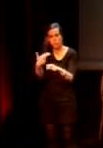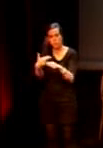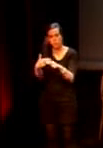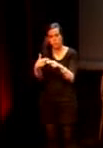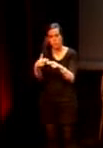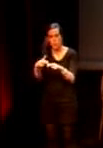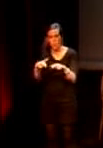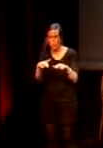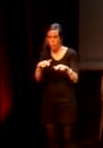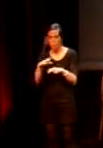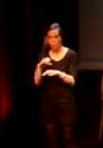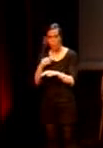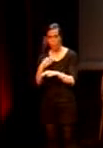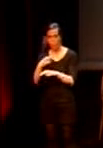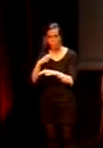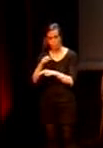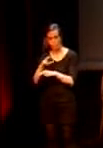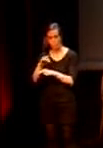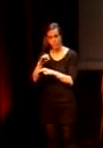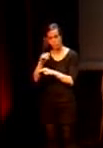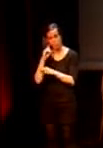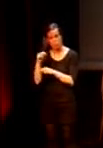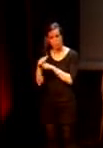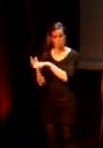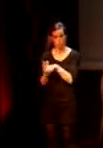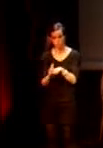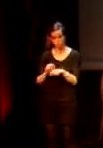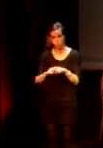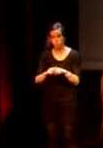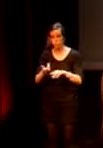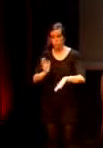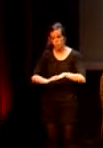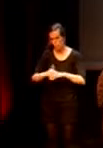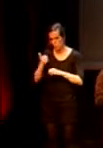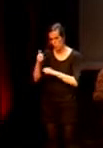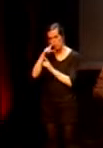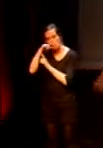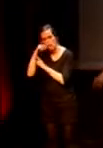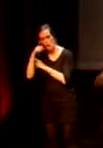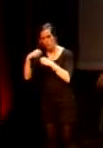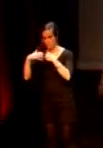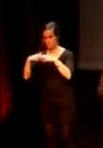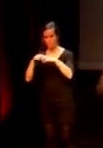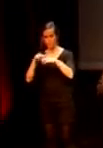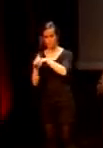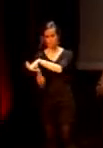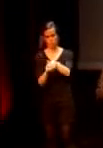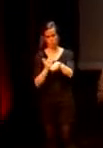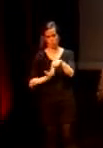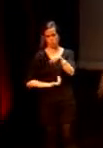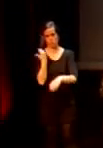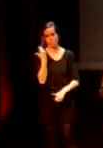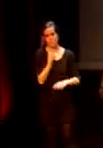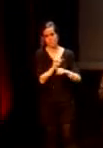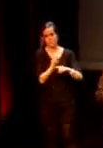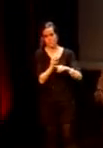plus antérieures. Oui. Et donc, comme il avait une lésion à gauche, on se demande si ce n'est pas l'hémisphère droit qui a compensé. Et donc